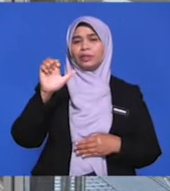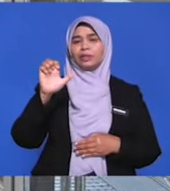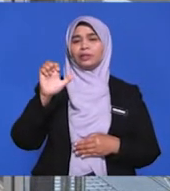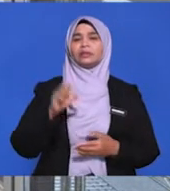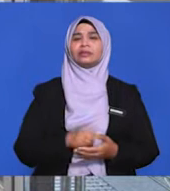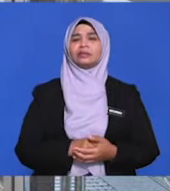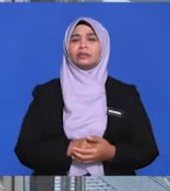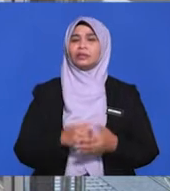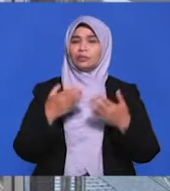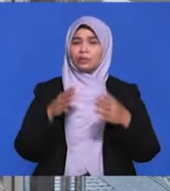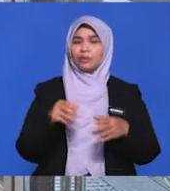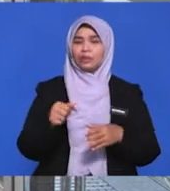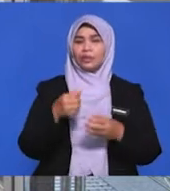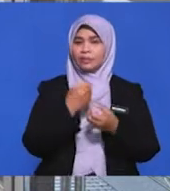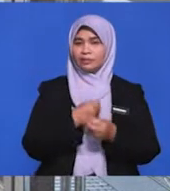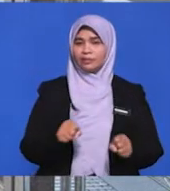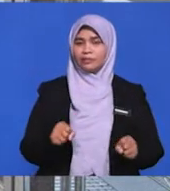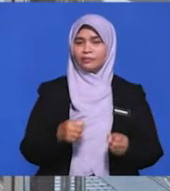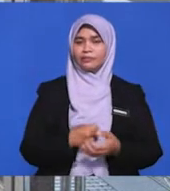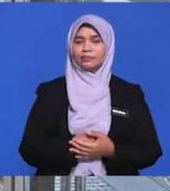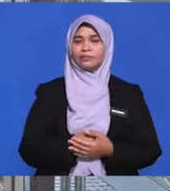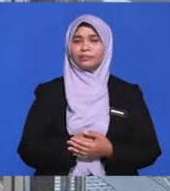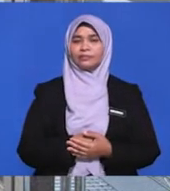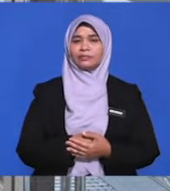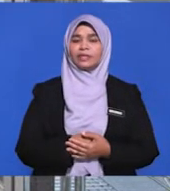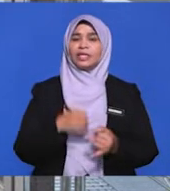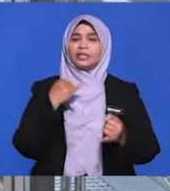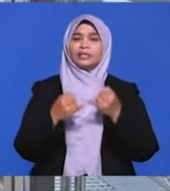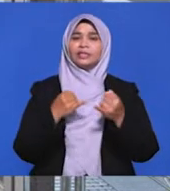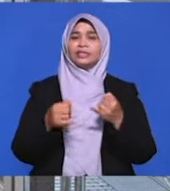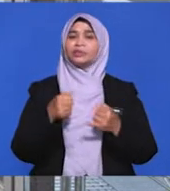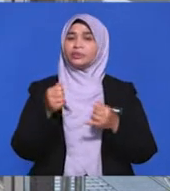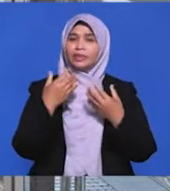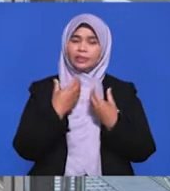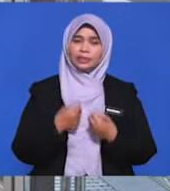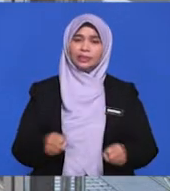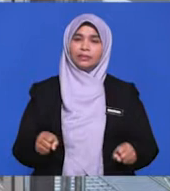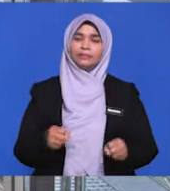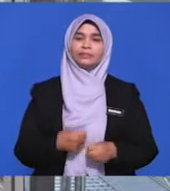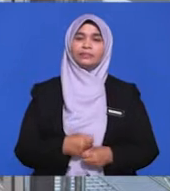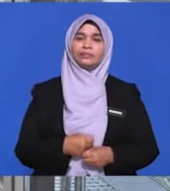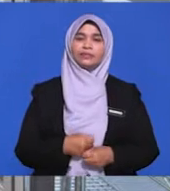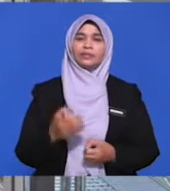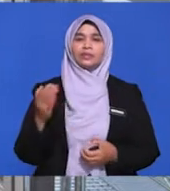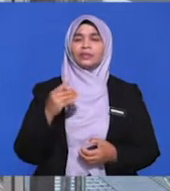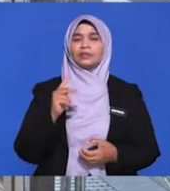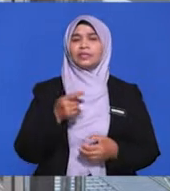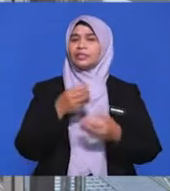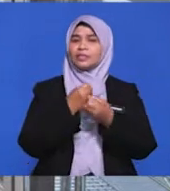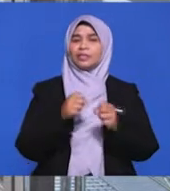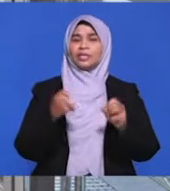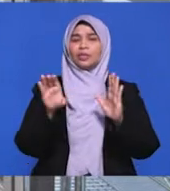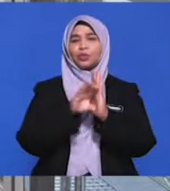Sudahkah anda semua bersedia jika anda semua sudah bersiap sedia ayo kita selesaikan